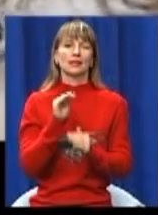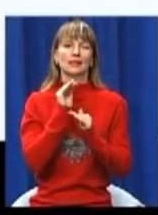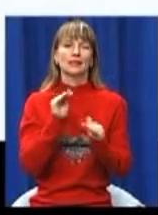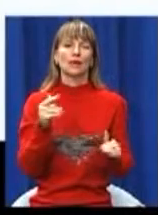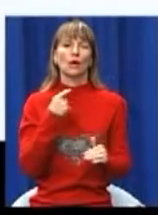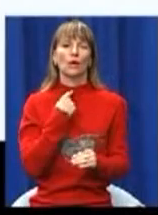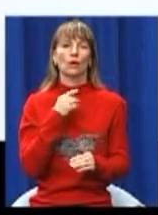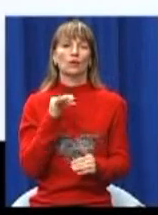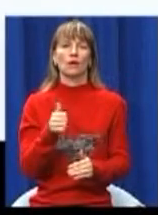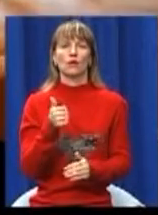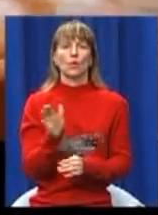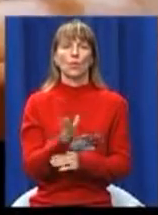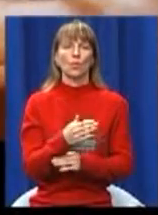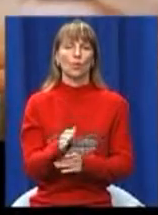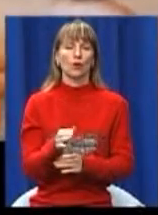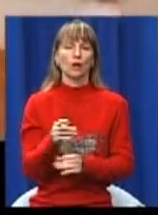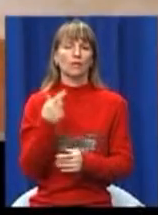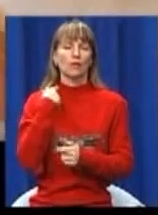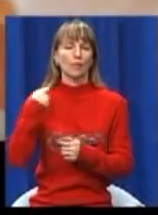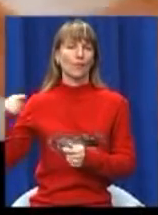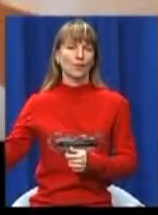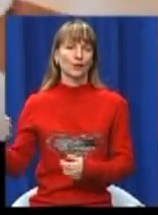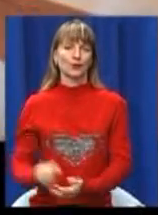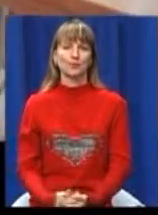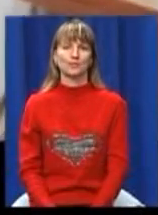і охоче гуляють на повідку.